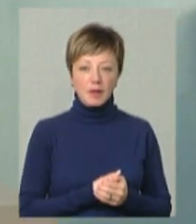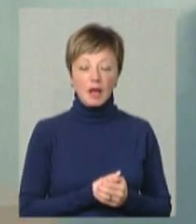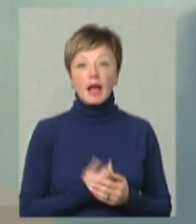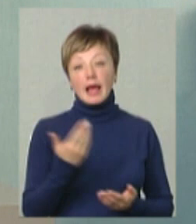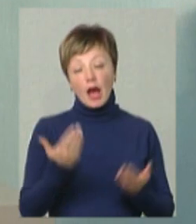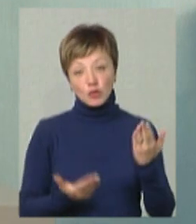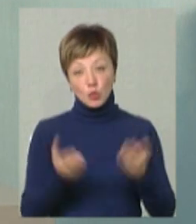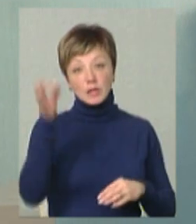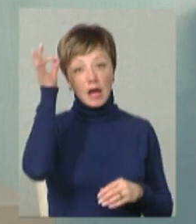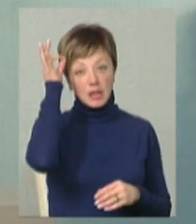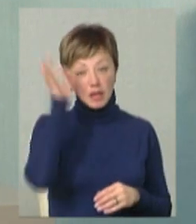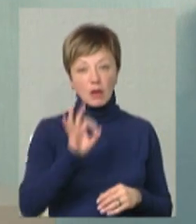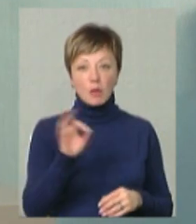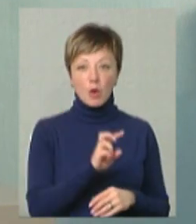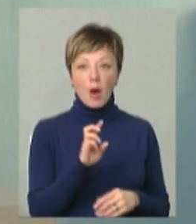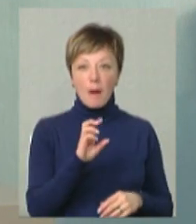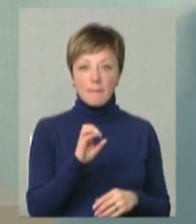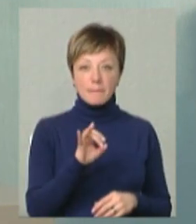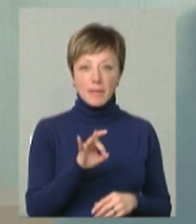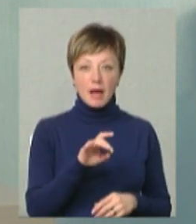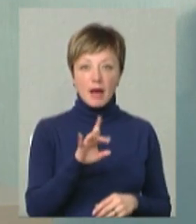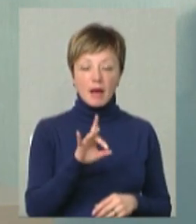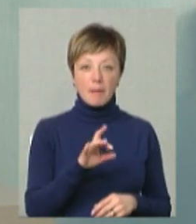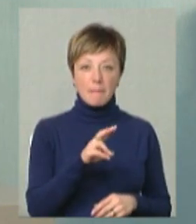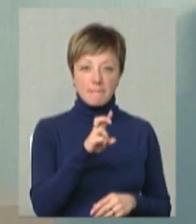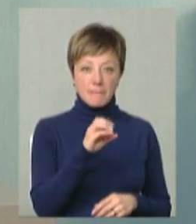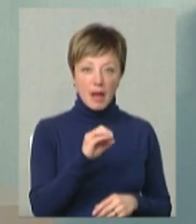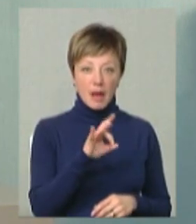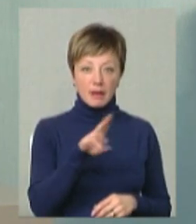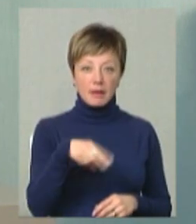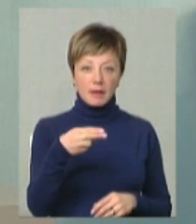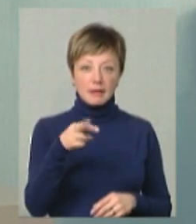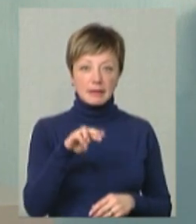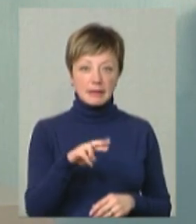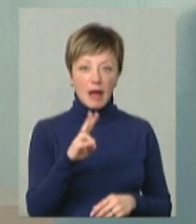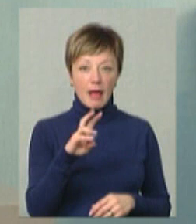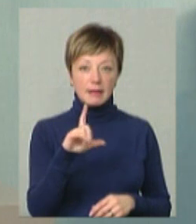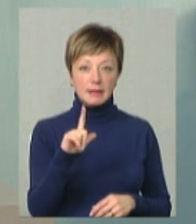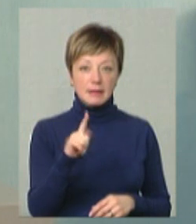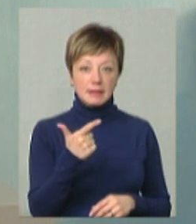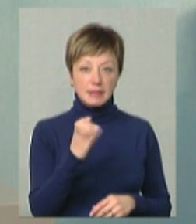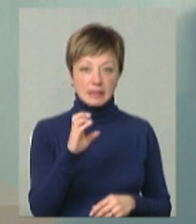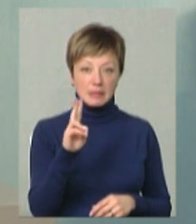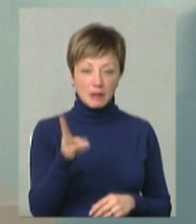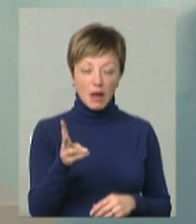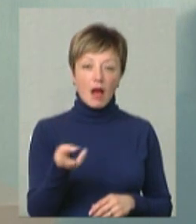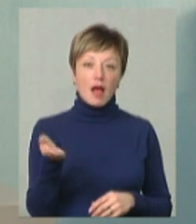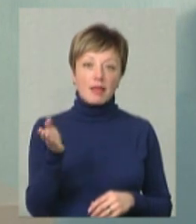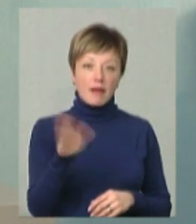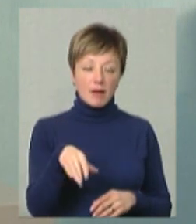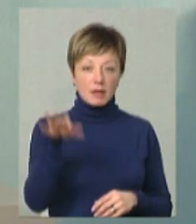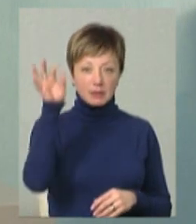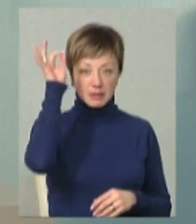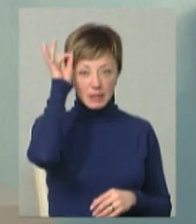Раз ми згадали за Бердянськ, то в тому контексті, в якому ми згадували, то давайте